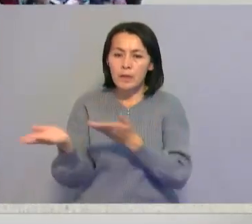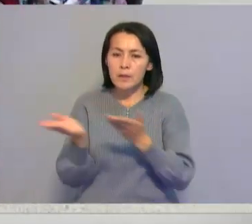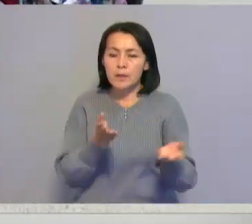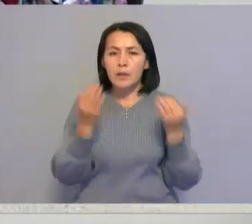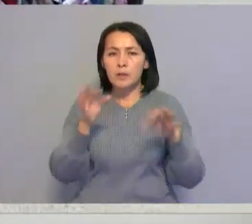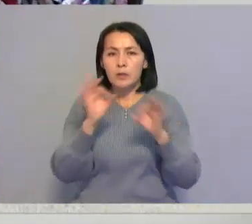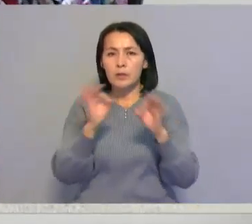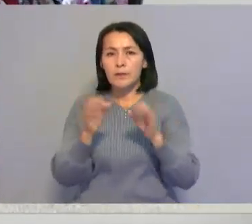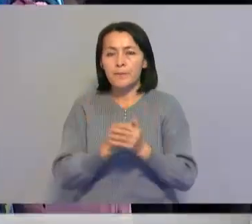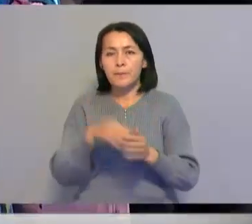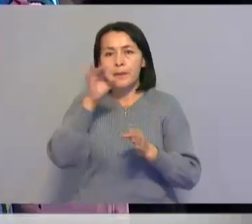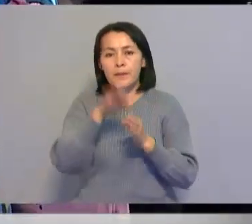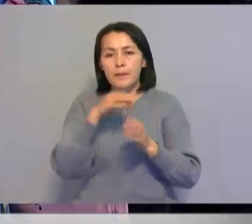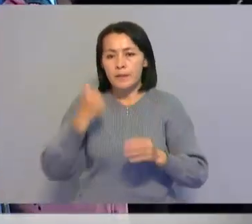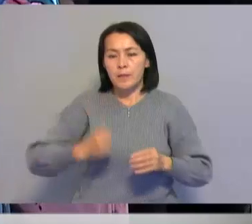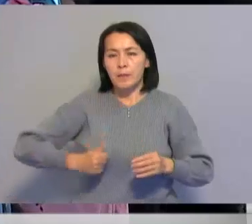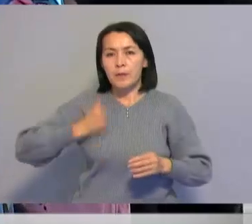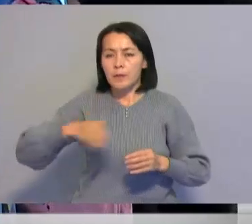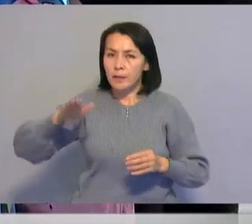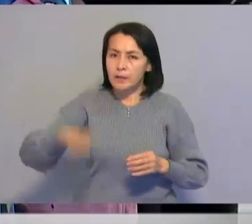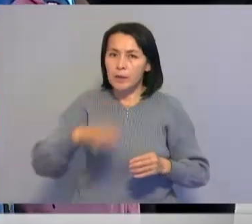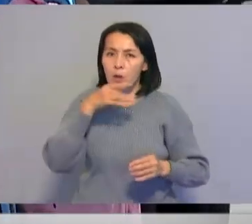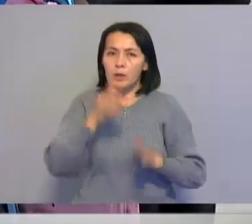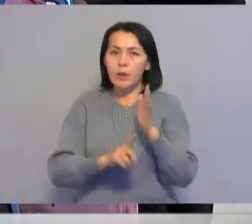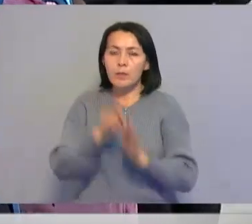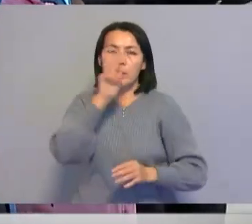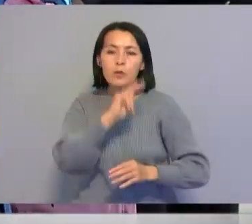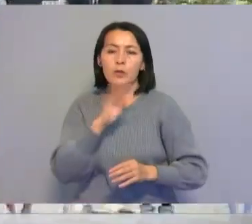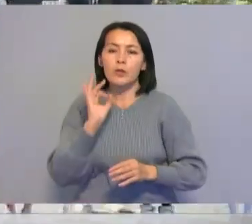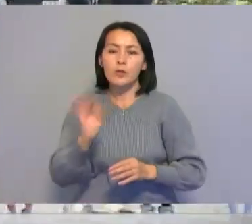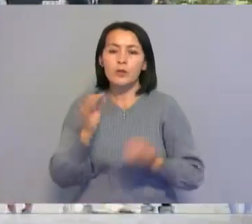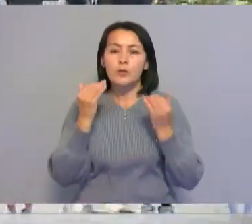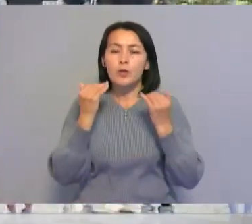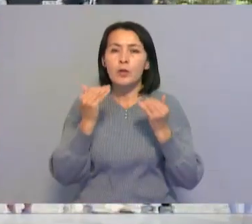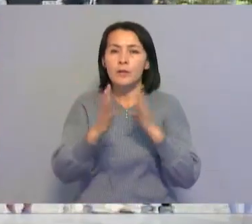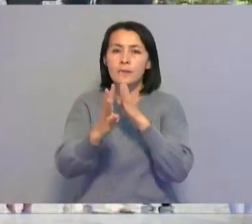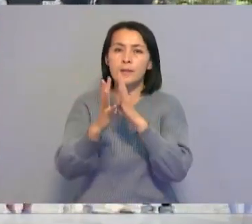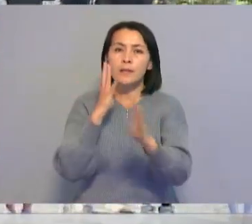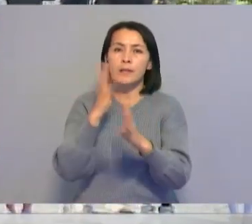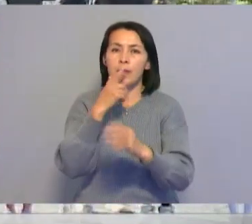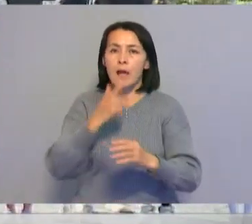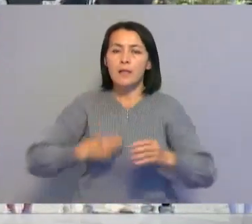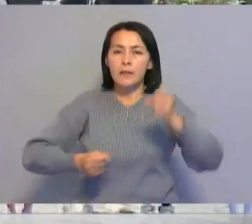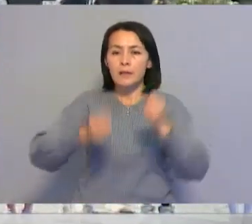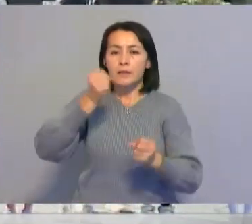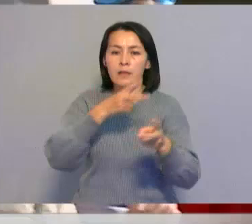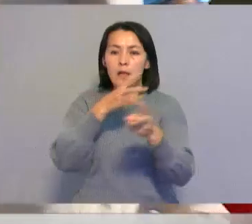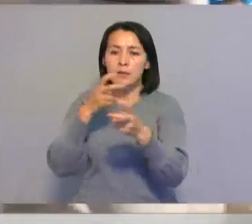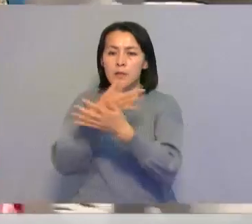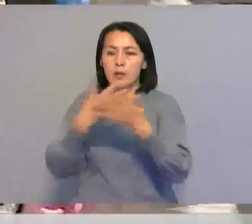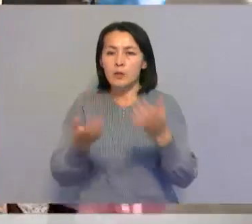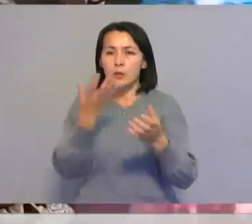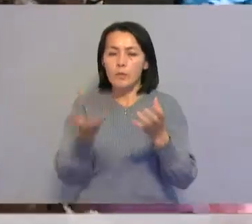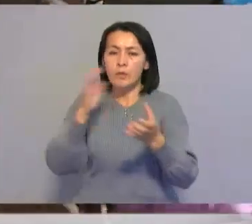шақырғанда жөн көріпті. Себебі патриоттық рухты кішкентай жасынан бастап үйреткен дұрыс дейді. Олар саптық алаңда әскери техника мен атыс қаруының